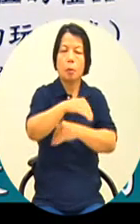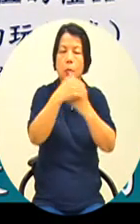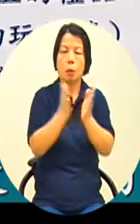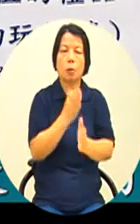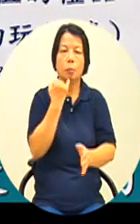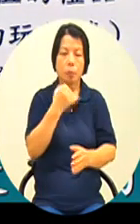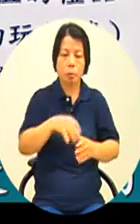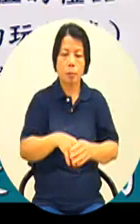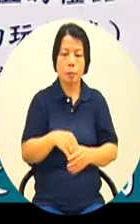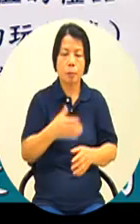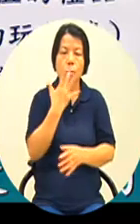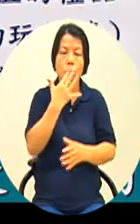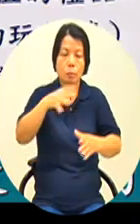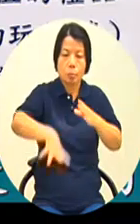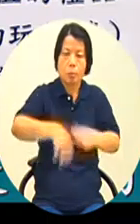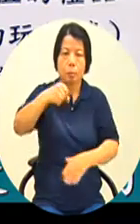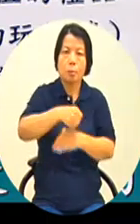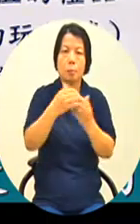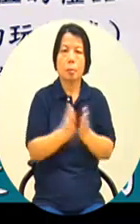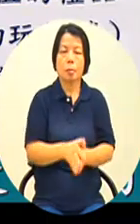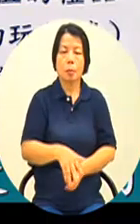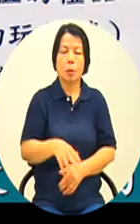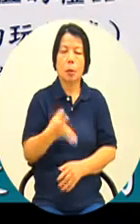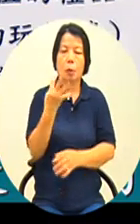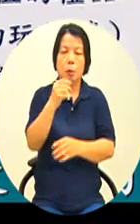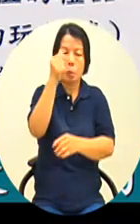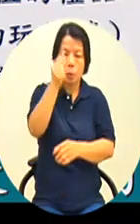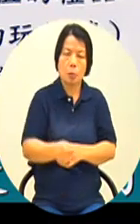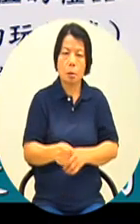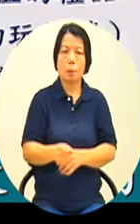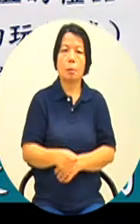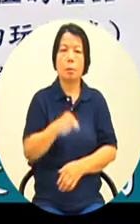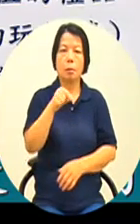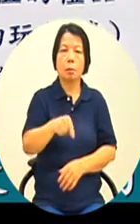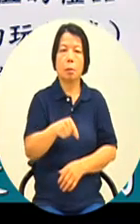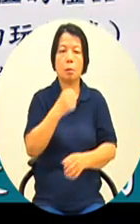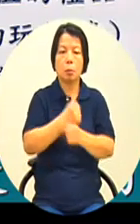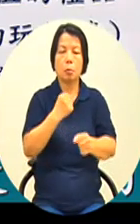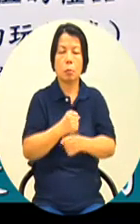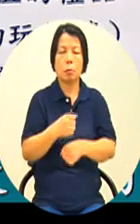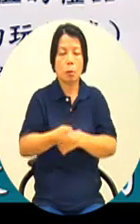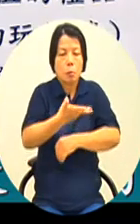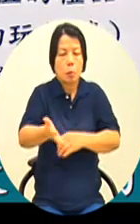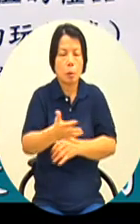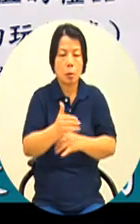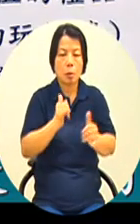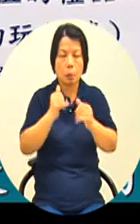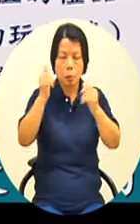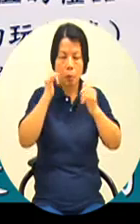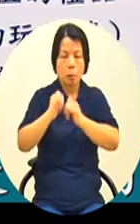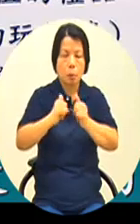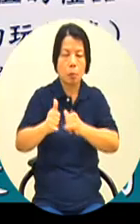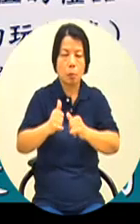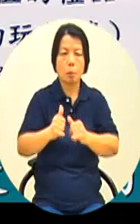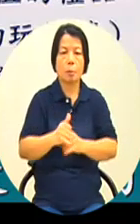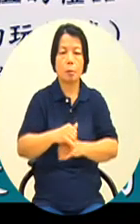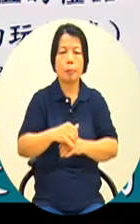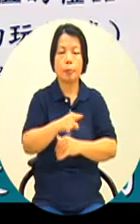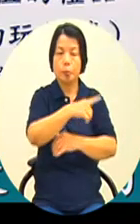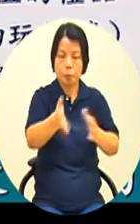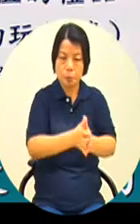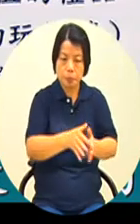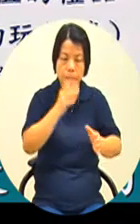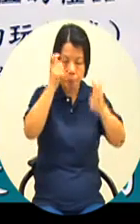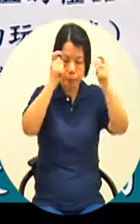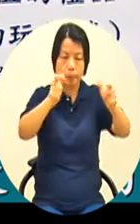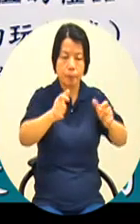你几亿个就你编预算啊？那编这啊，这种的啦，做大饼给高雄市民、乡里人做嘛？有没有？